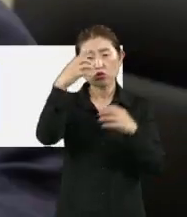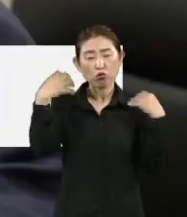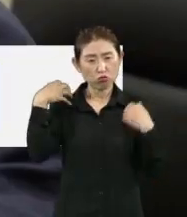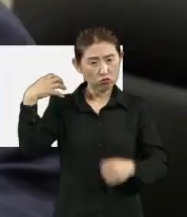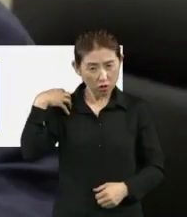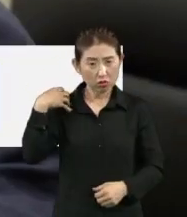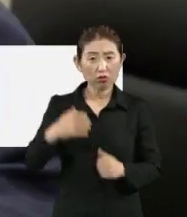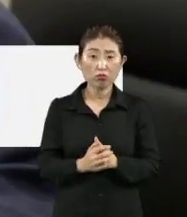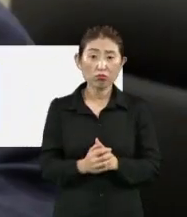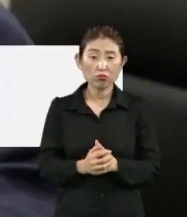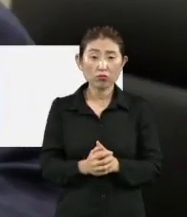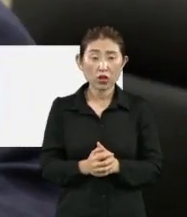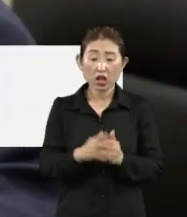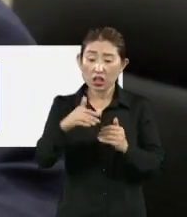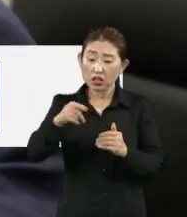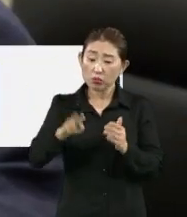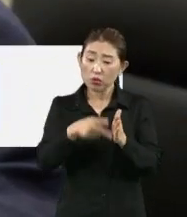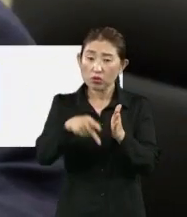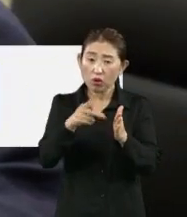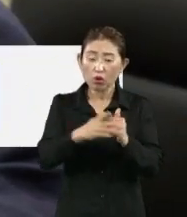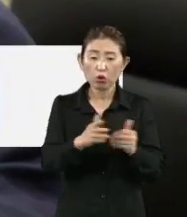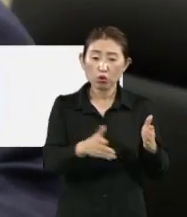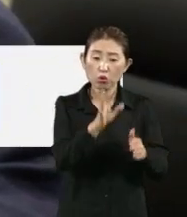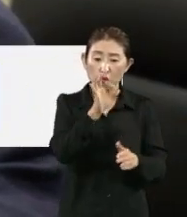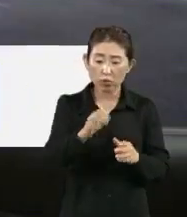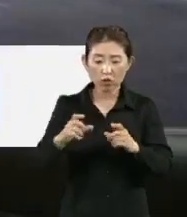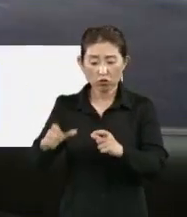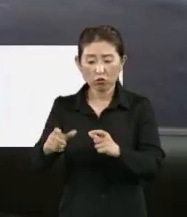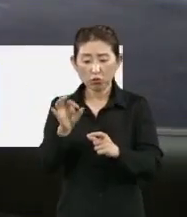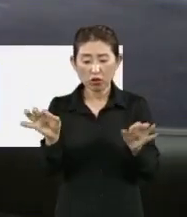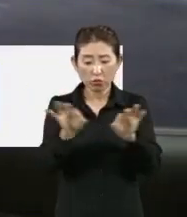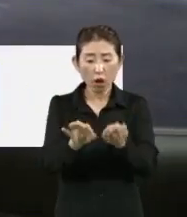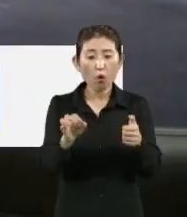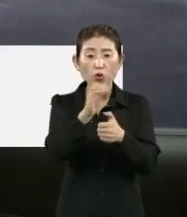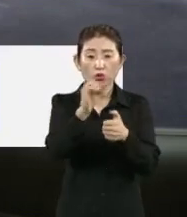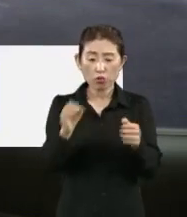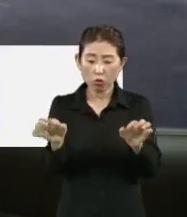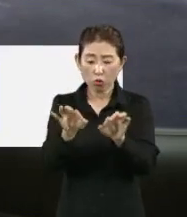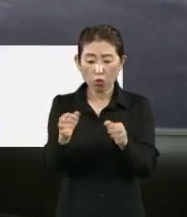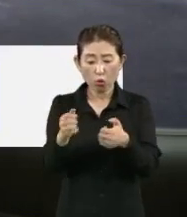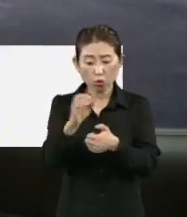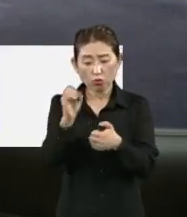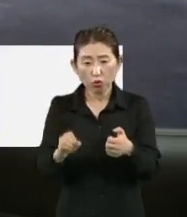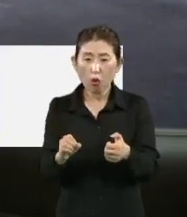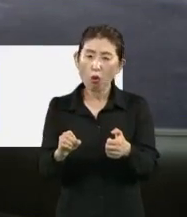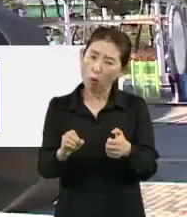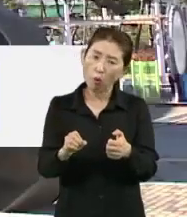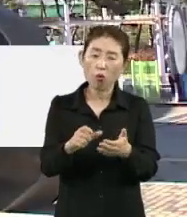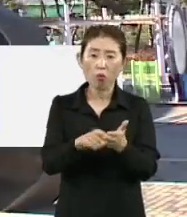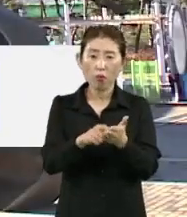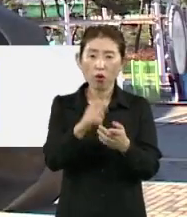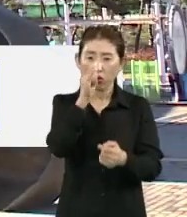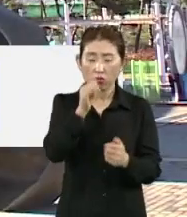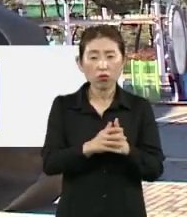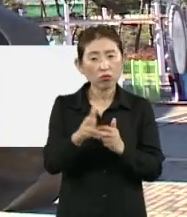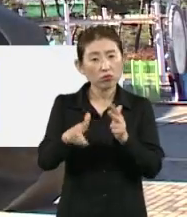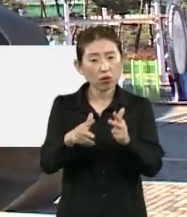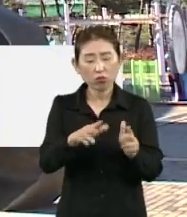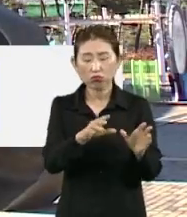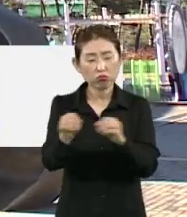해야 할 일이지만 삽교역의 경우 도비와 군비를 각각 50%씩 들여 건설하도록 돼 있다며 사업